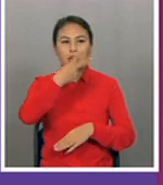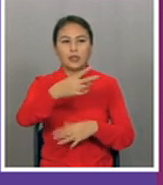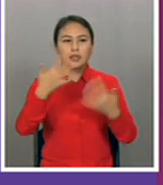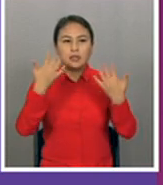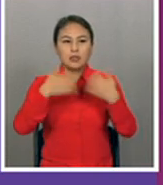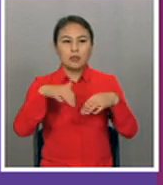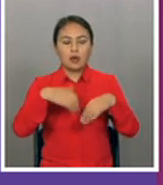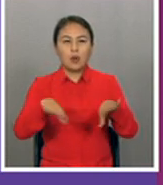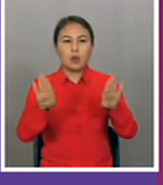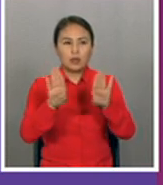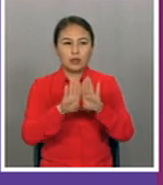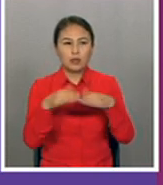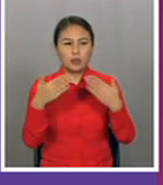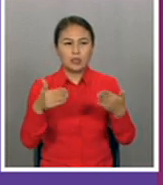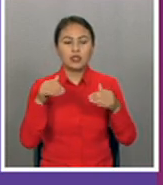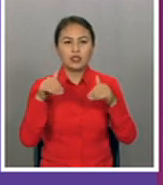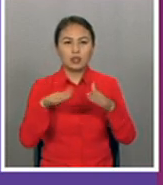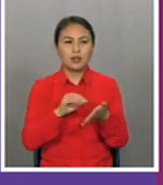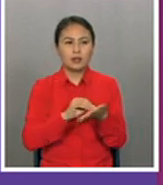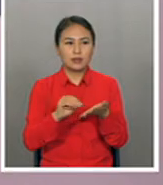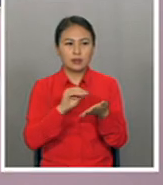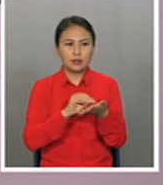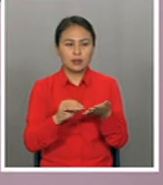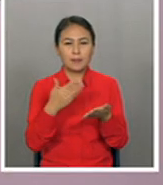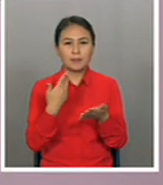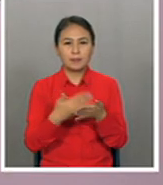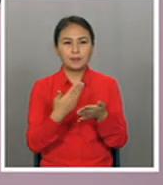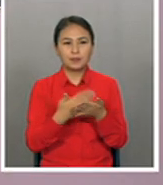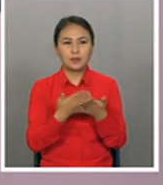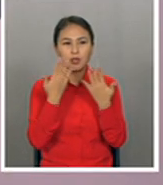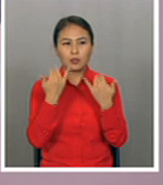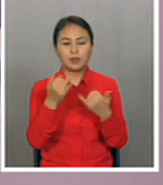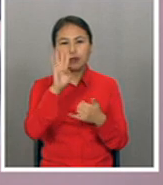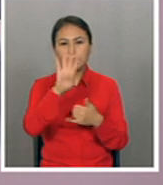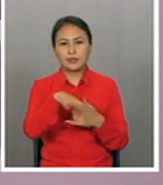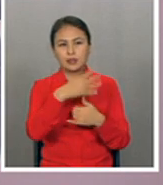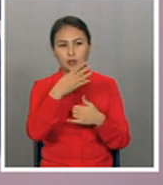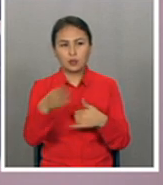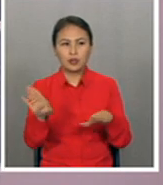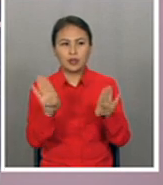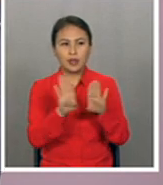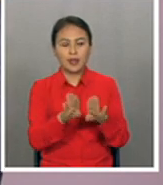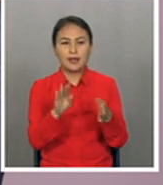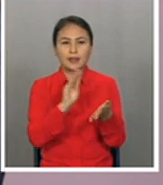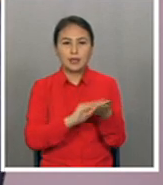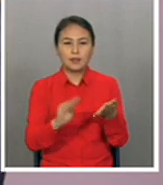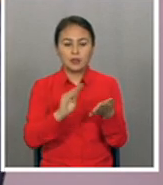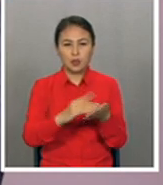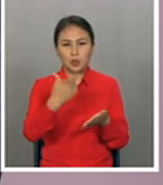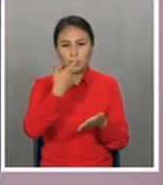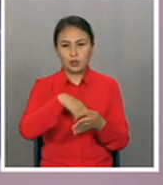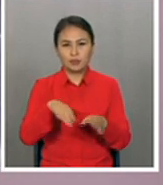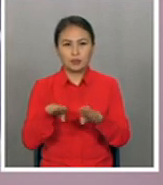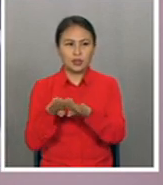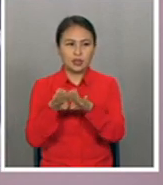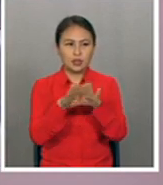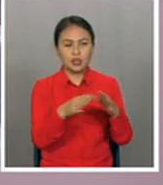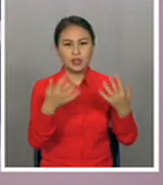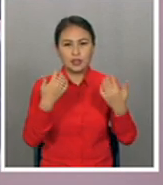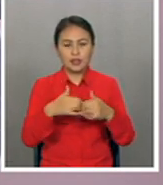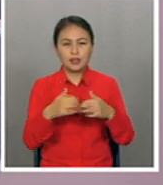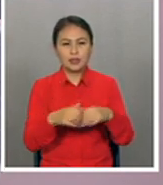құрастырып, оларды шығарыңдар. Балалар, кесте бойынша дәптерлеріңе өз беттеріңше есеп